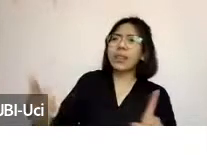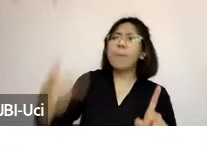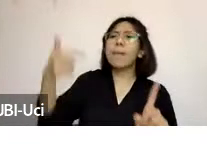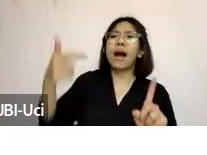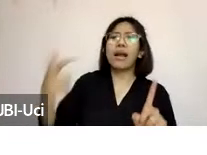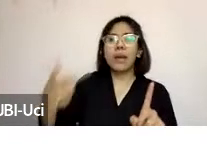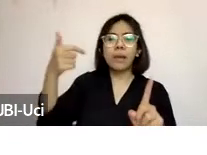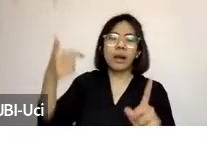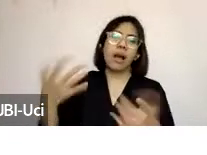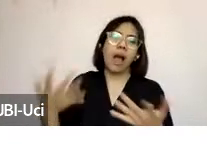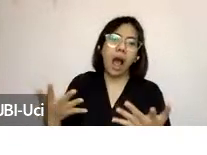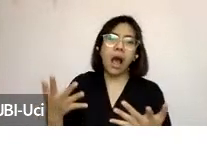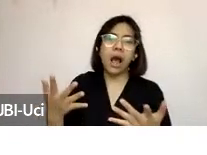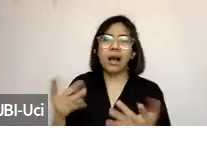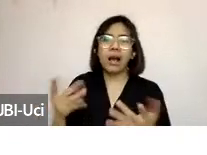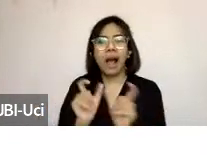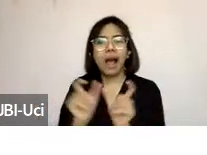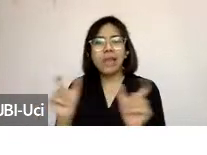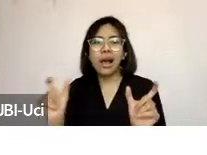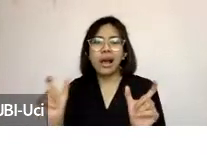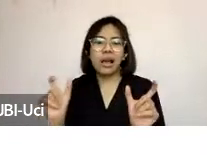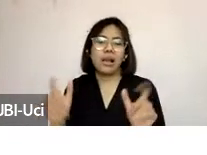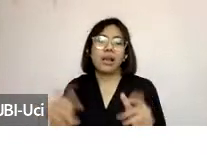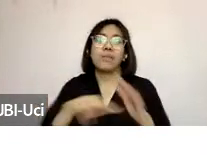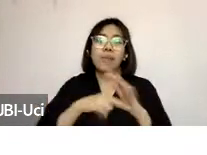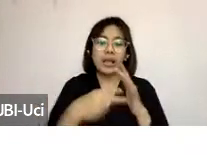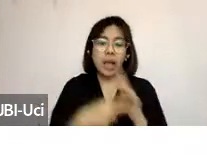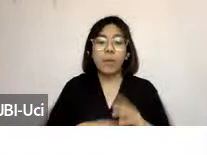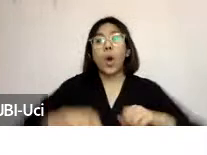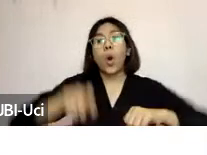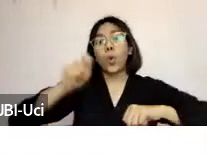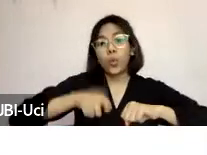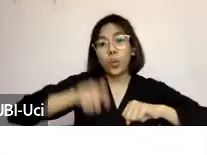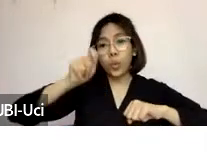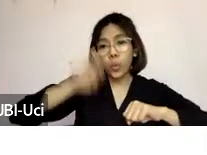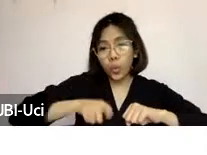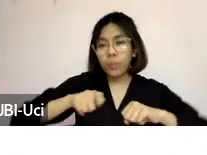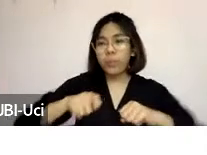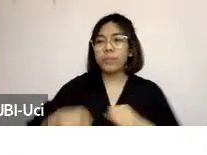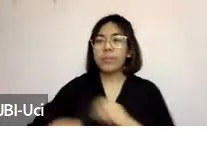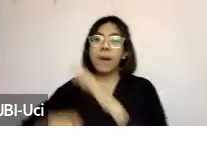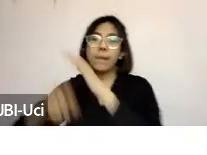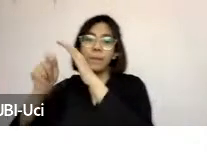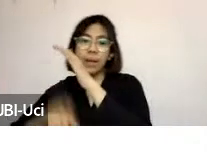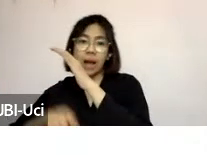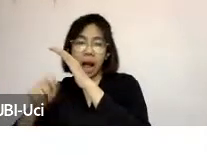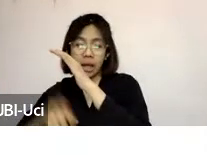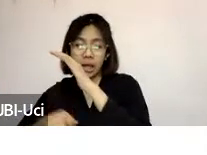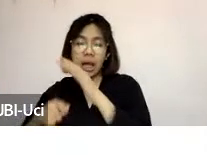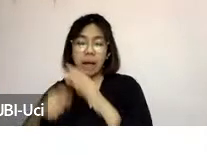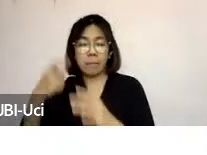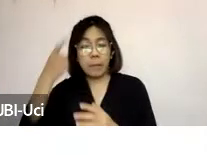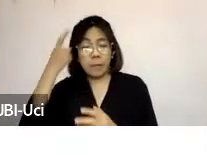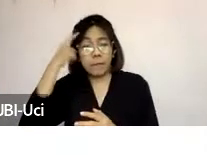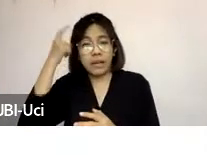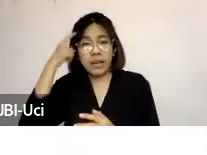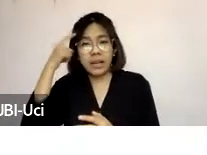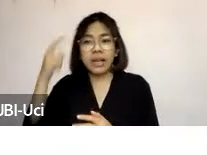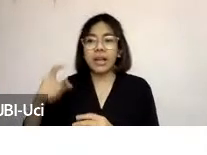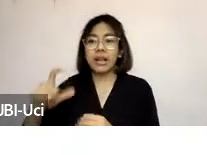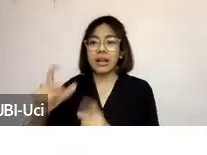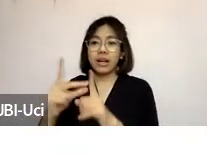Hai ke hukum atau peradilan memaknai Kris menembak polisi karena tekanan dari